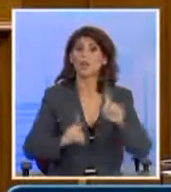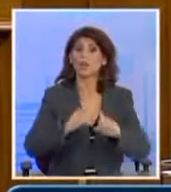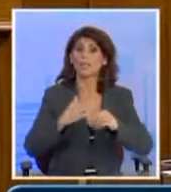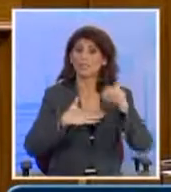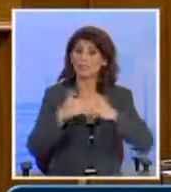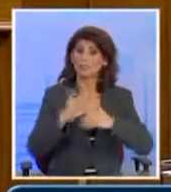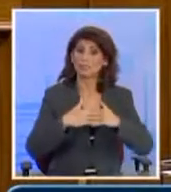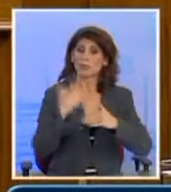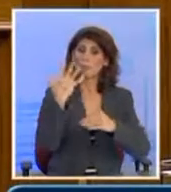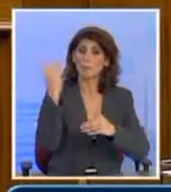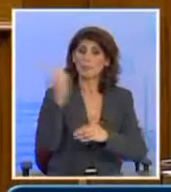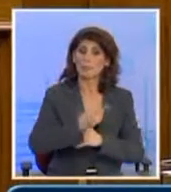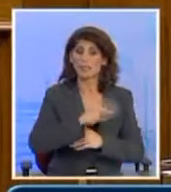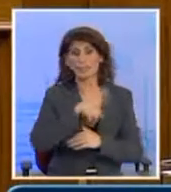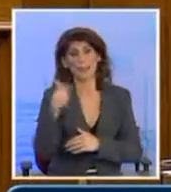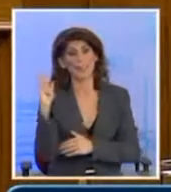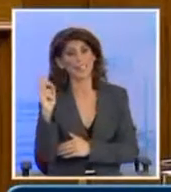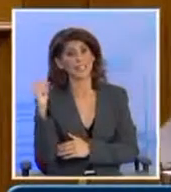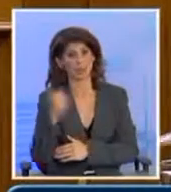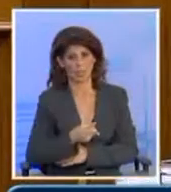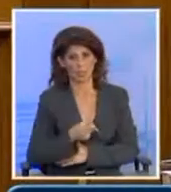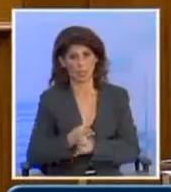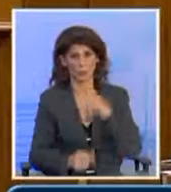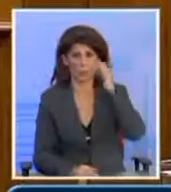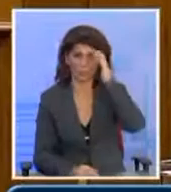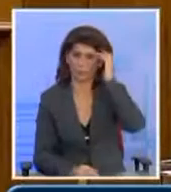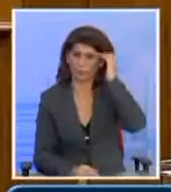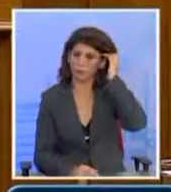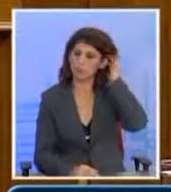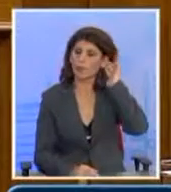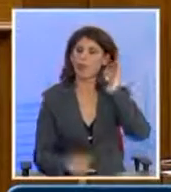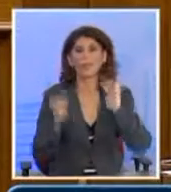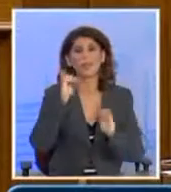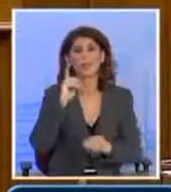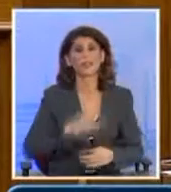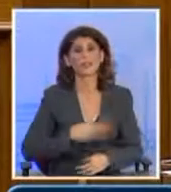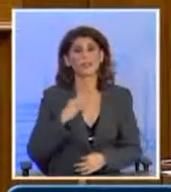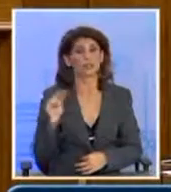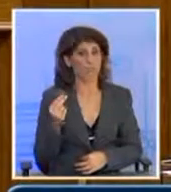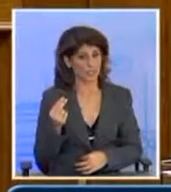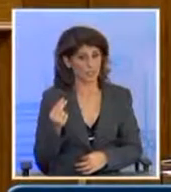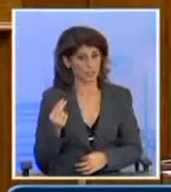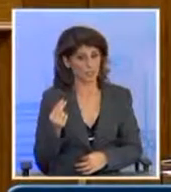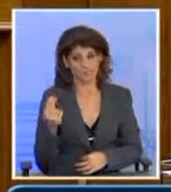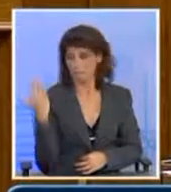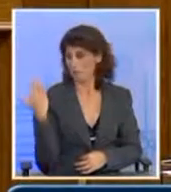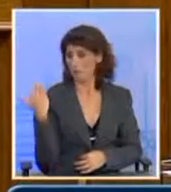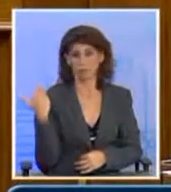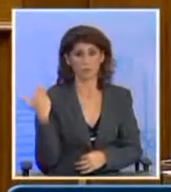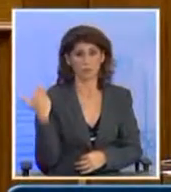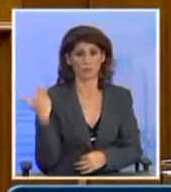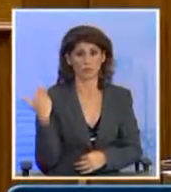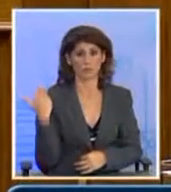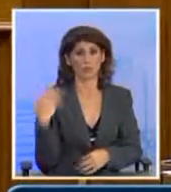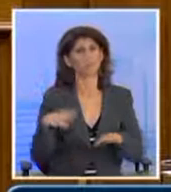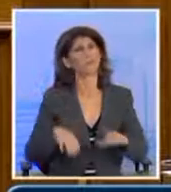εκτίσματα από 5% έως και 20%. Κυρίες και κύριοι βουλευτές, μέχρι πρόσφατα η